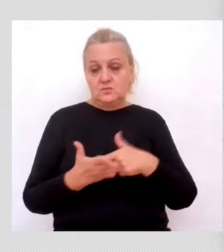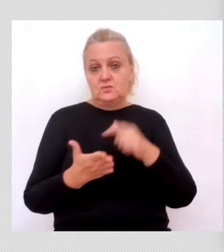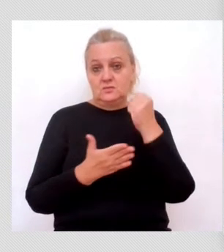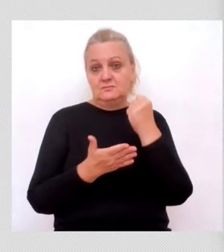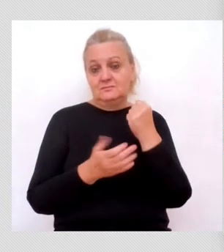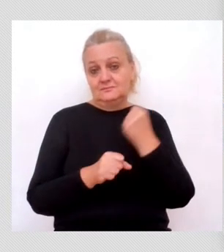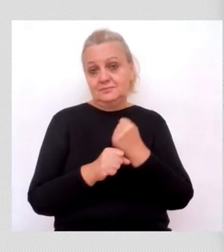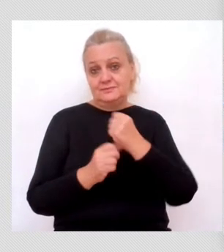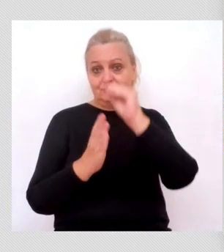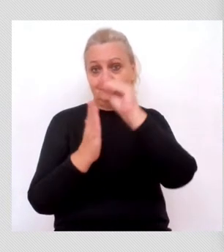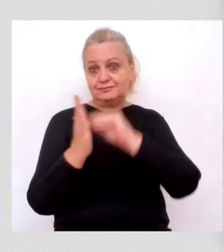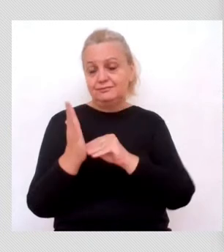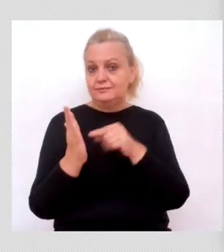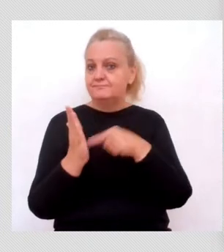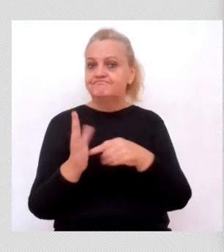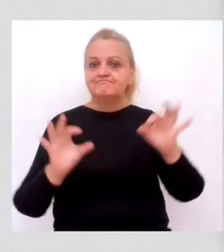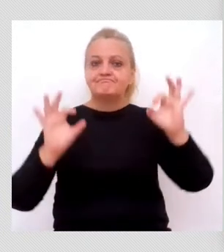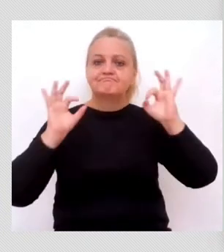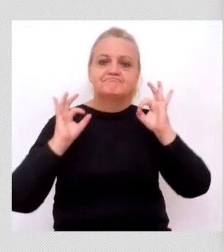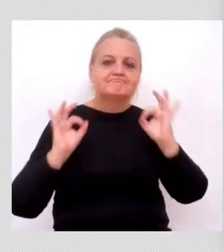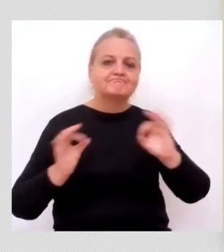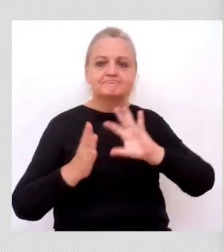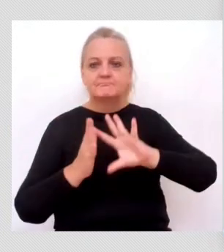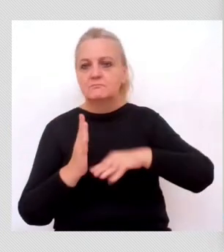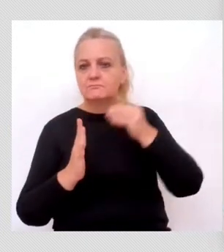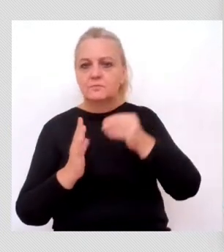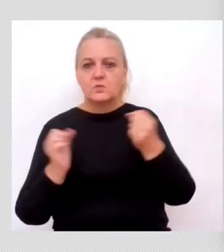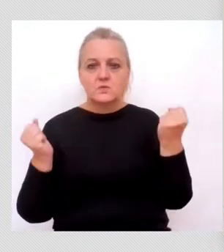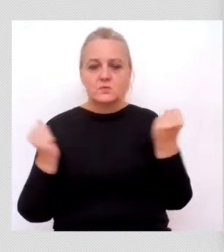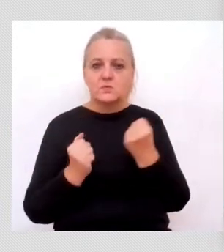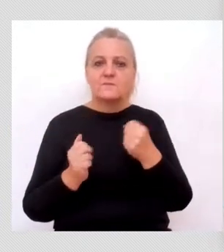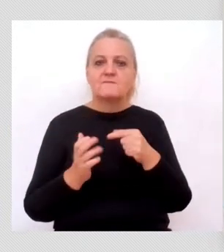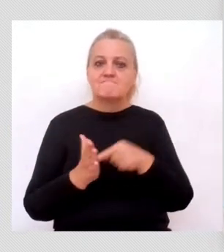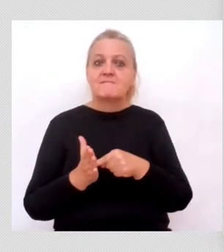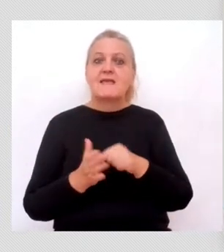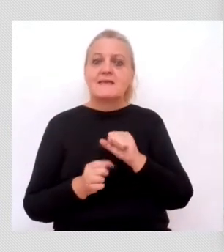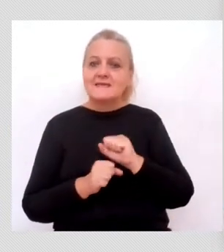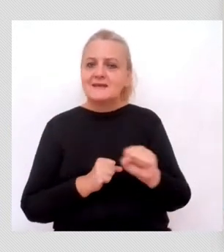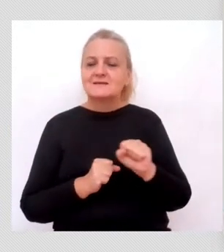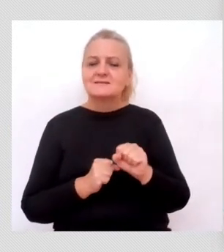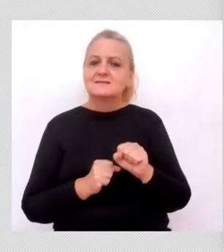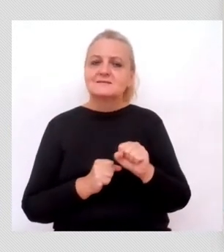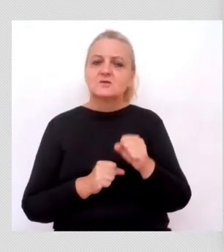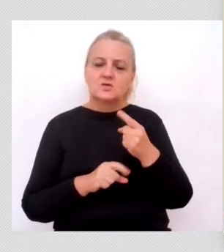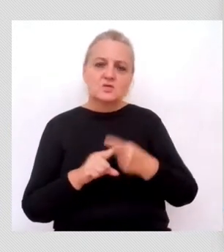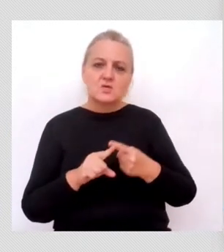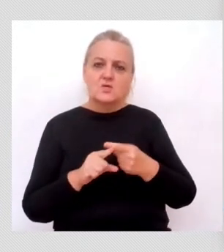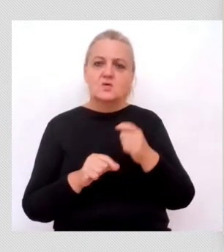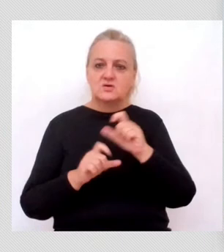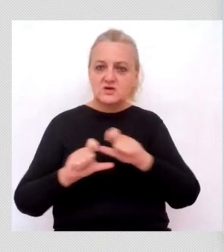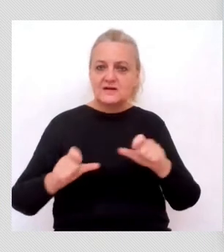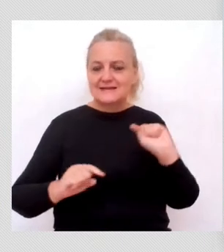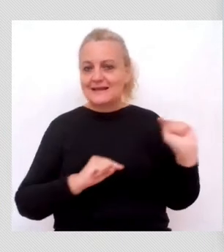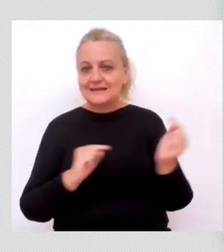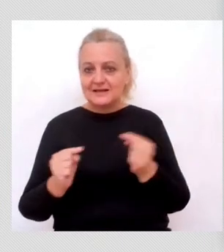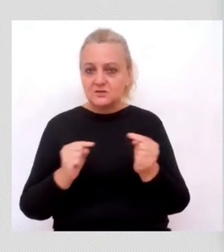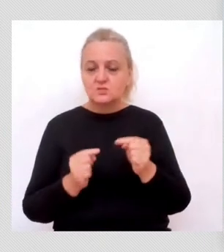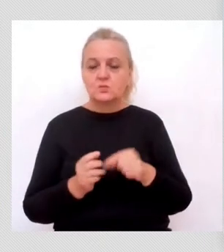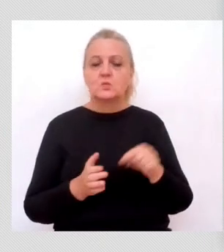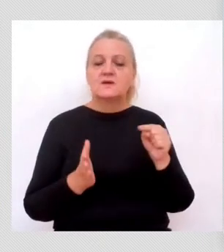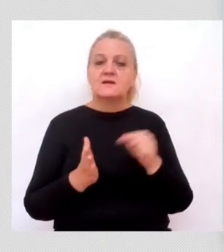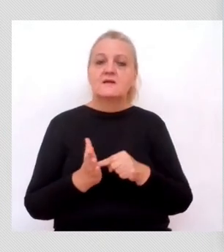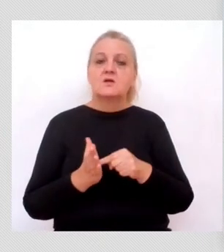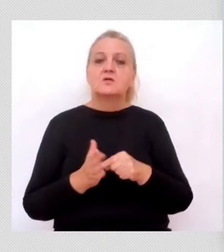się bardzo kompleksowe i w porę się pojawia. Myślę, że mamy jeszcze trochę czasu na tę dyskusję nad tym, jak